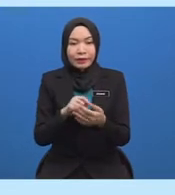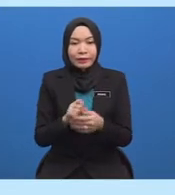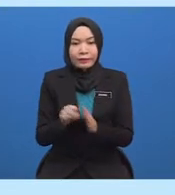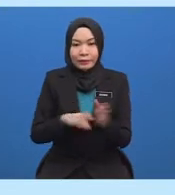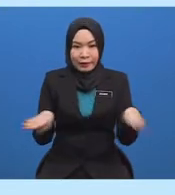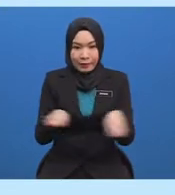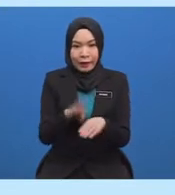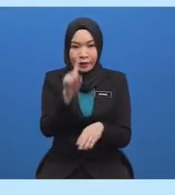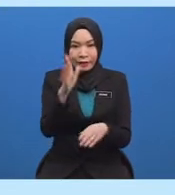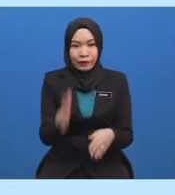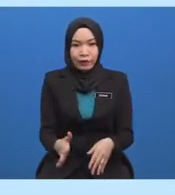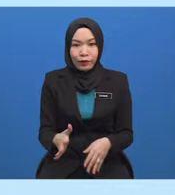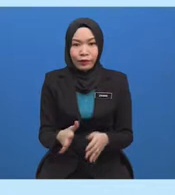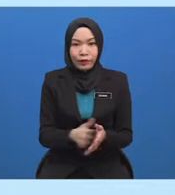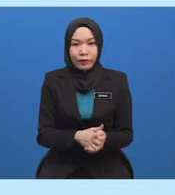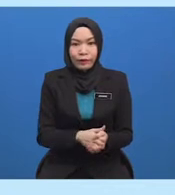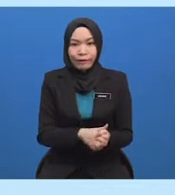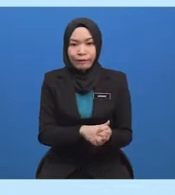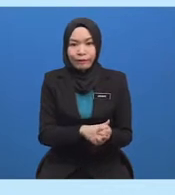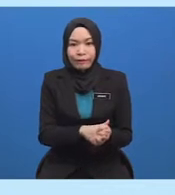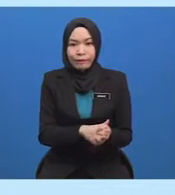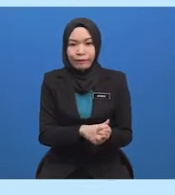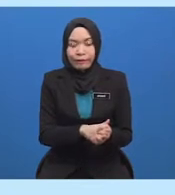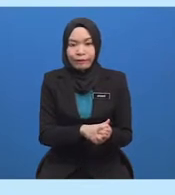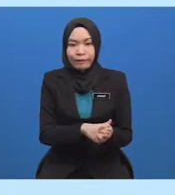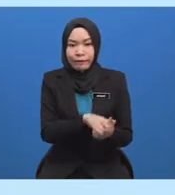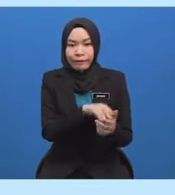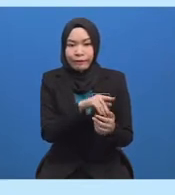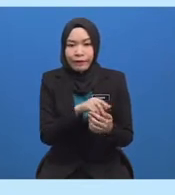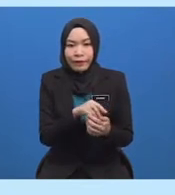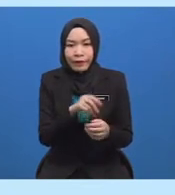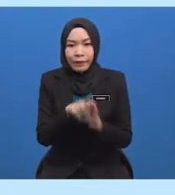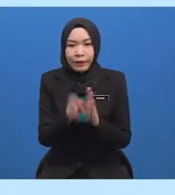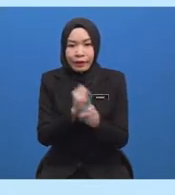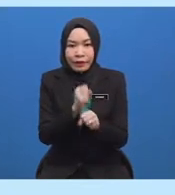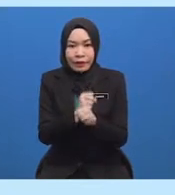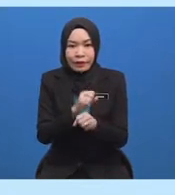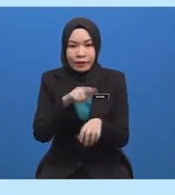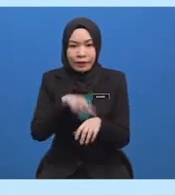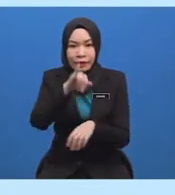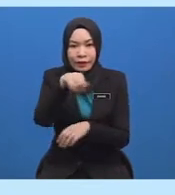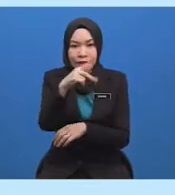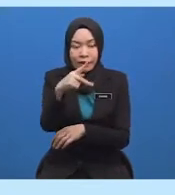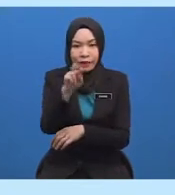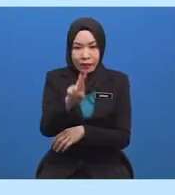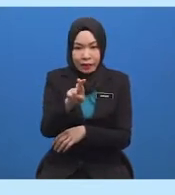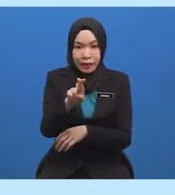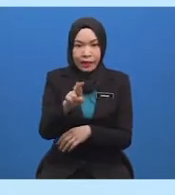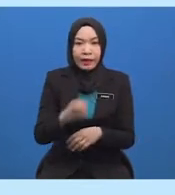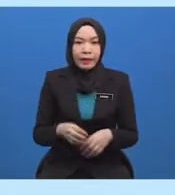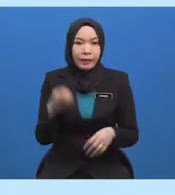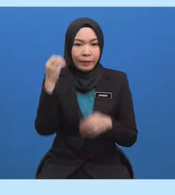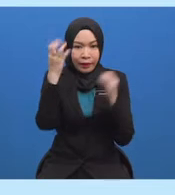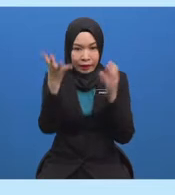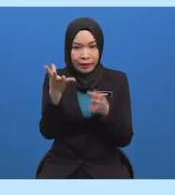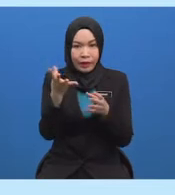pegawai di jabatan kerja Raya Malaysia cadangkan langkah-langkah yang boleh diambil untuk